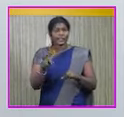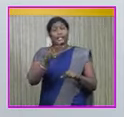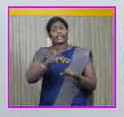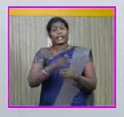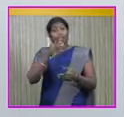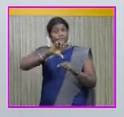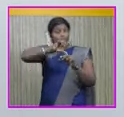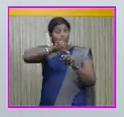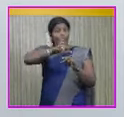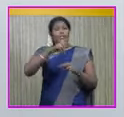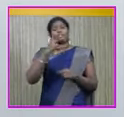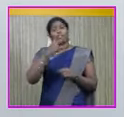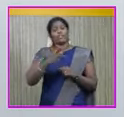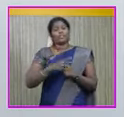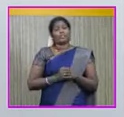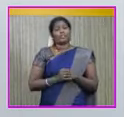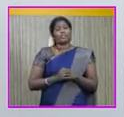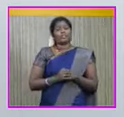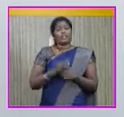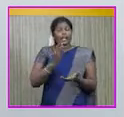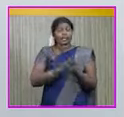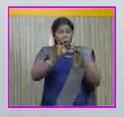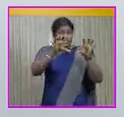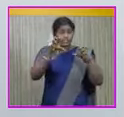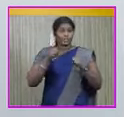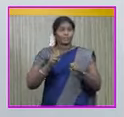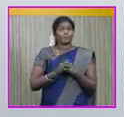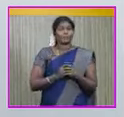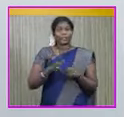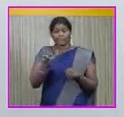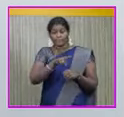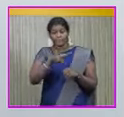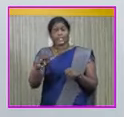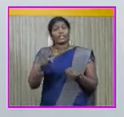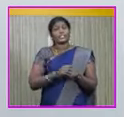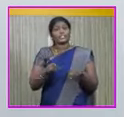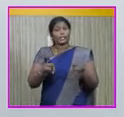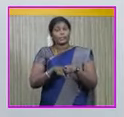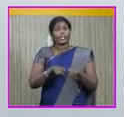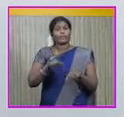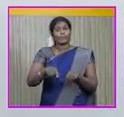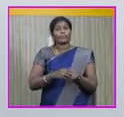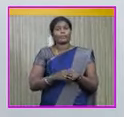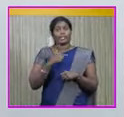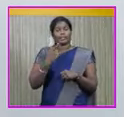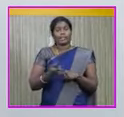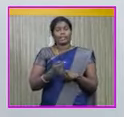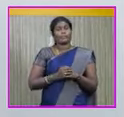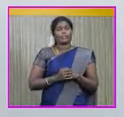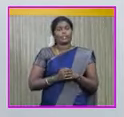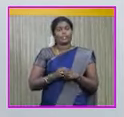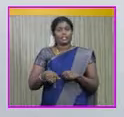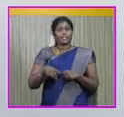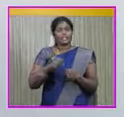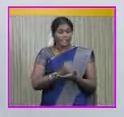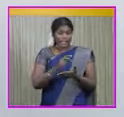வெட்டுமாறு வரையப்பட்டிருந்தது. அதை வச்சுட்டு நம்ம என்ன செஞ்சோம்? மற்ற இரு பக்கங்கள் சமவீதத்தில் அமையும் அப்படின்ற விஷயத்தை